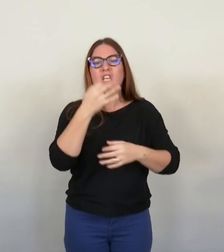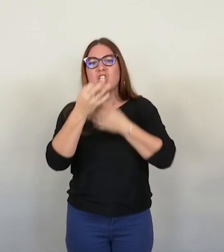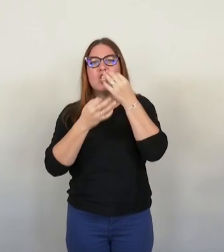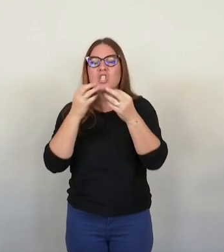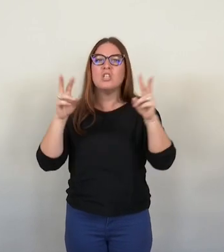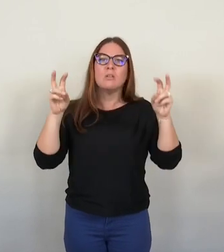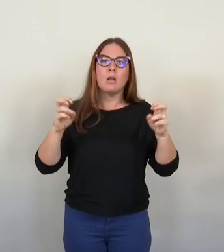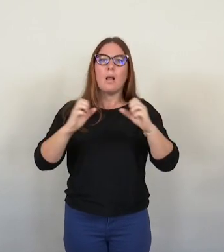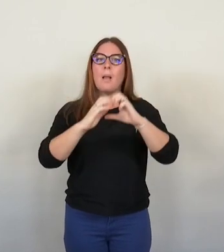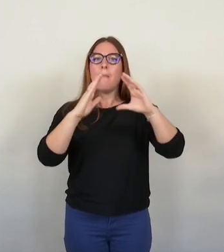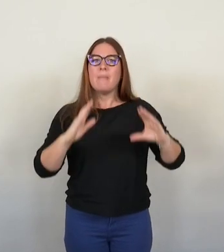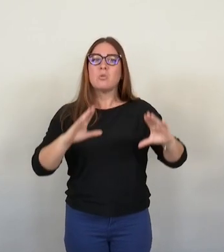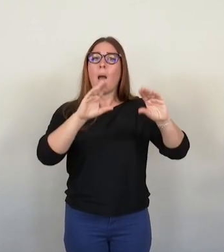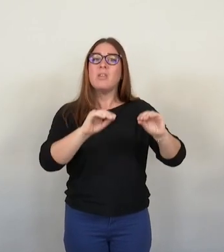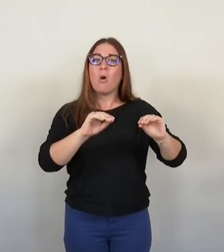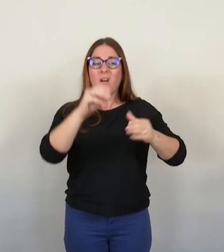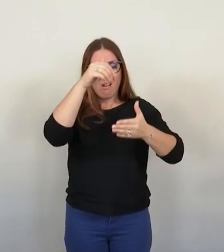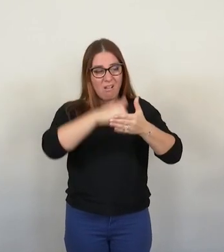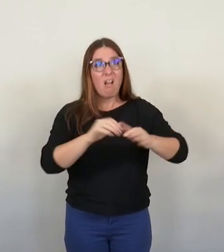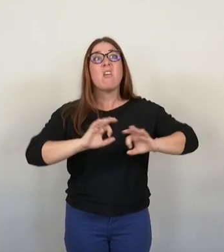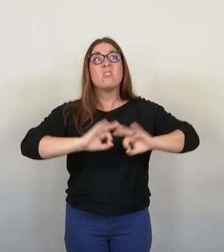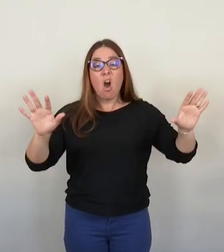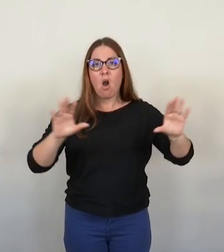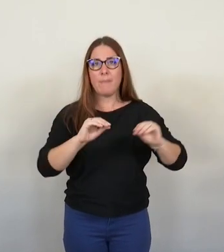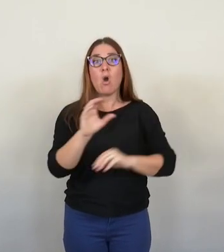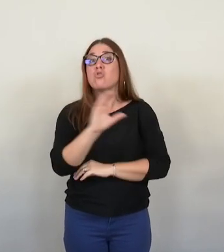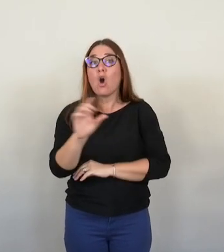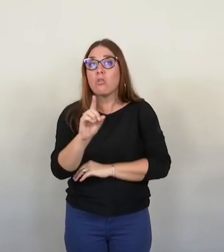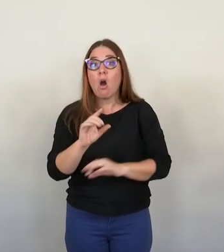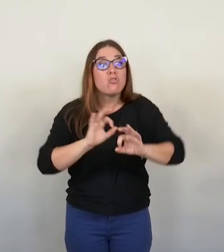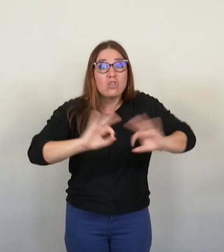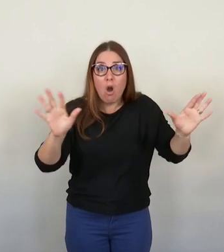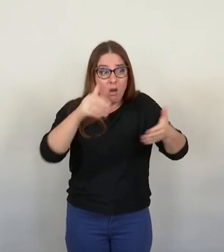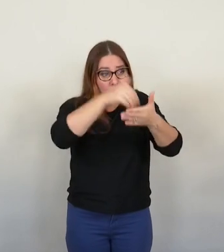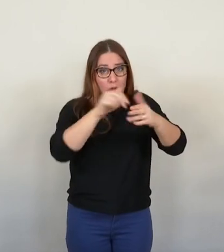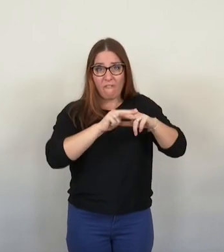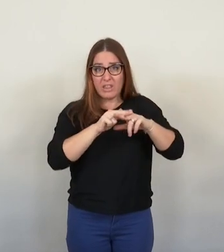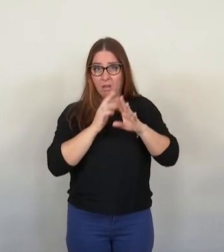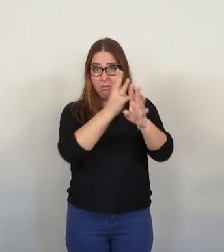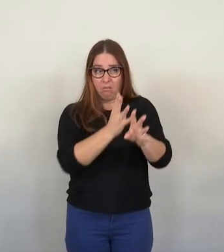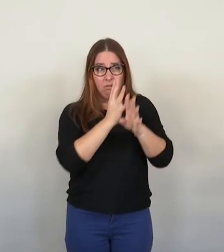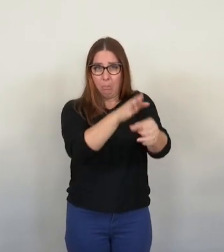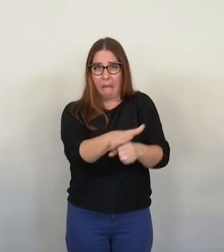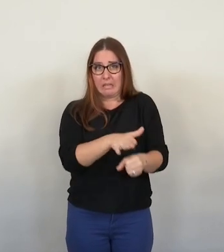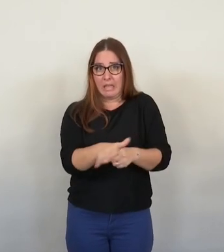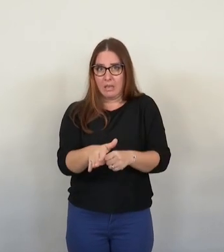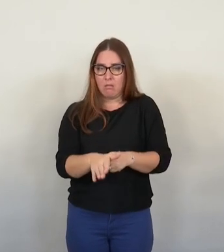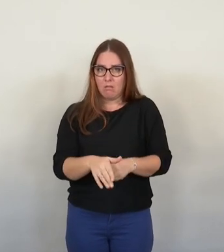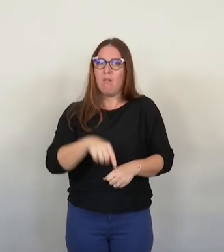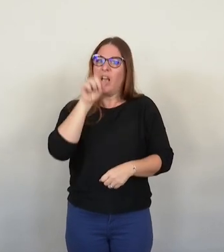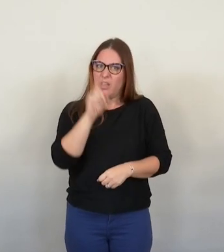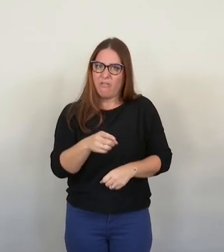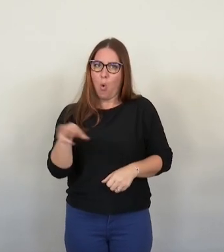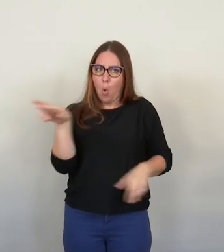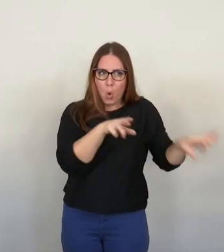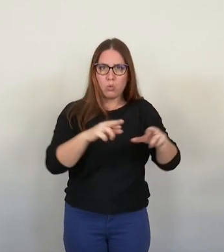une une maison d'habitants sans habitants c'est pas le chiffre 100 c'est s s et donc il est temps de remettre des habitants au cœur de